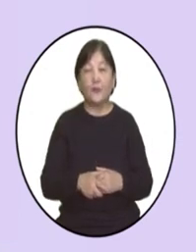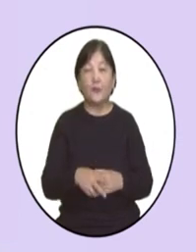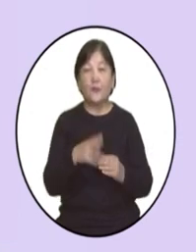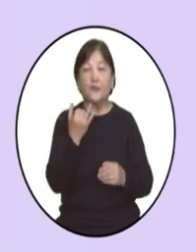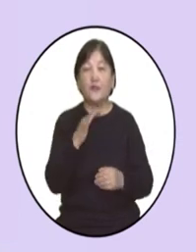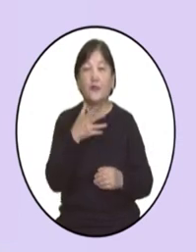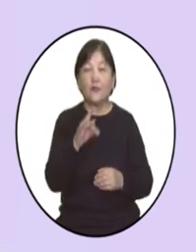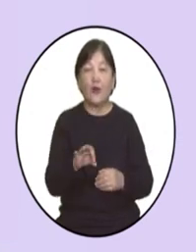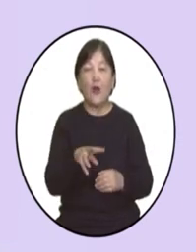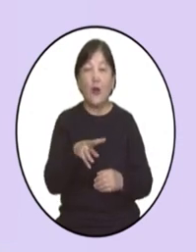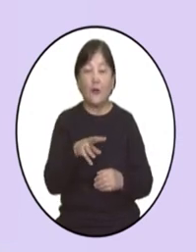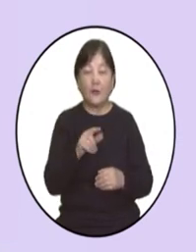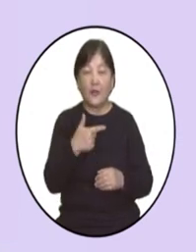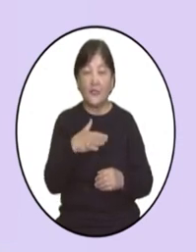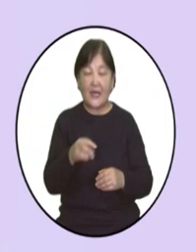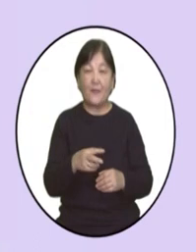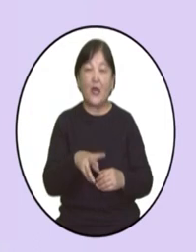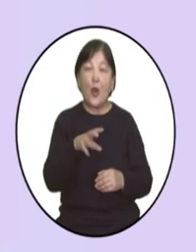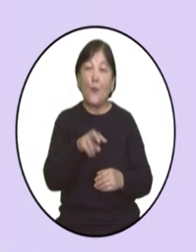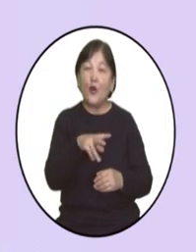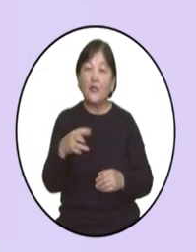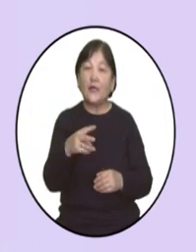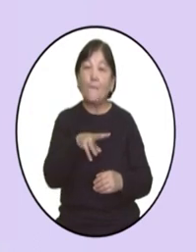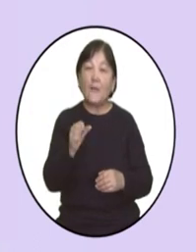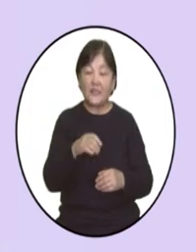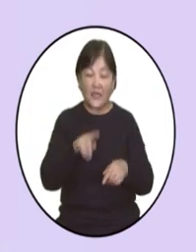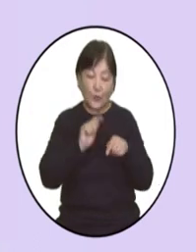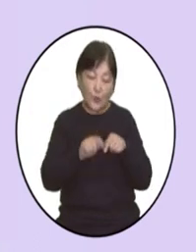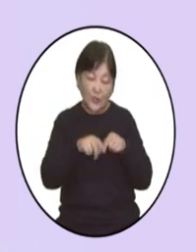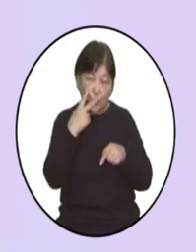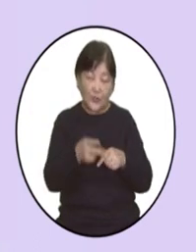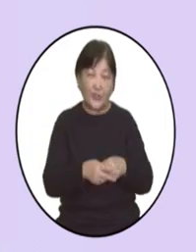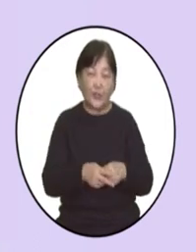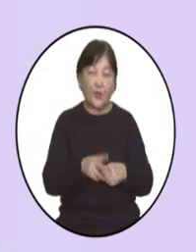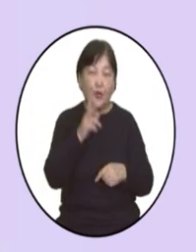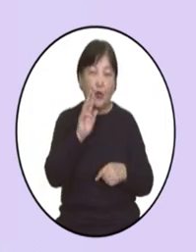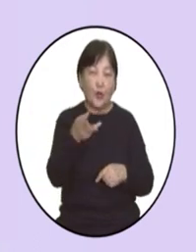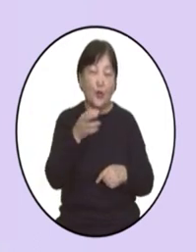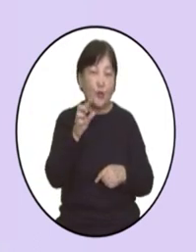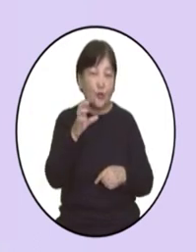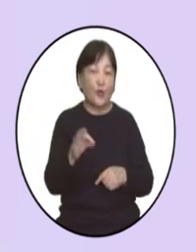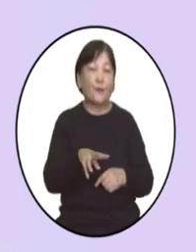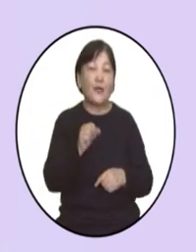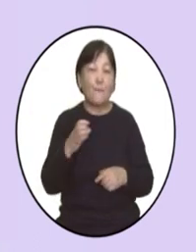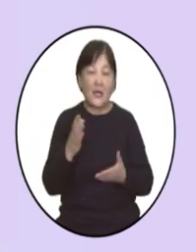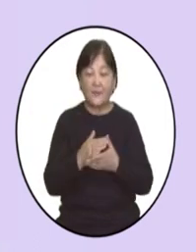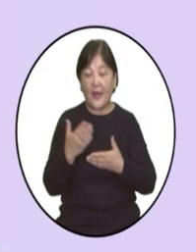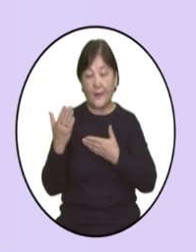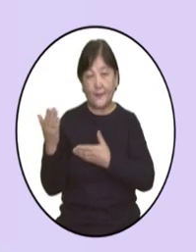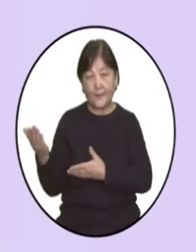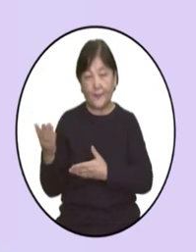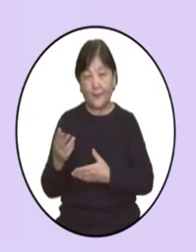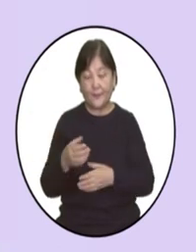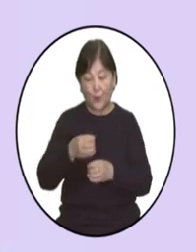циклогексаны моли масыг нь тодорхойлцгоё. За, үгдэлд колбны мас ингэж өгөгдсөн байхан колбон